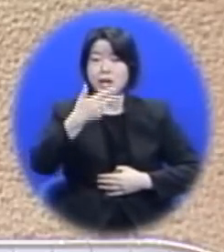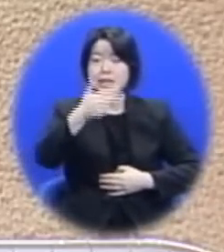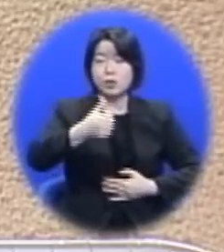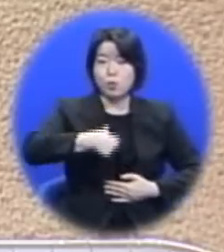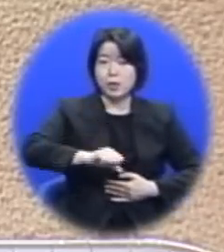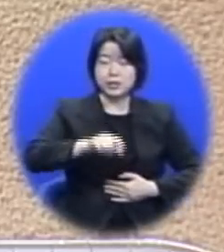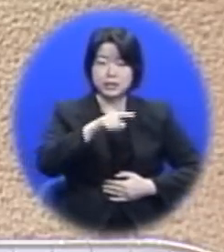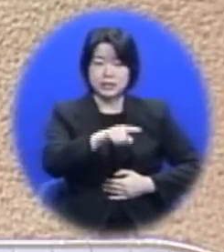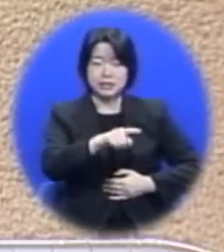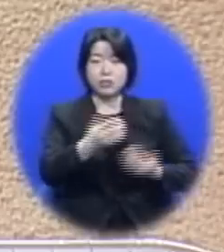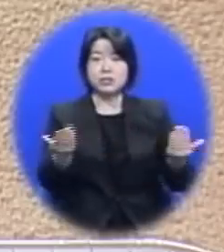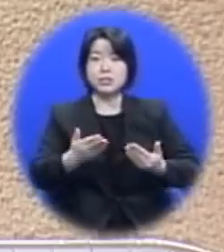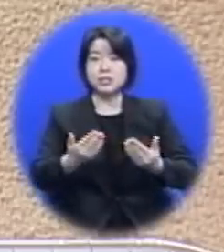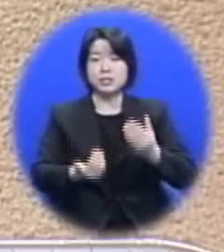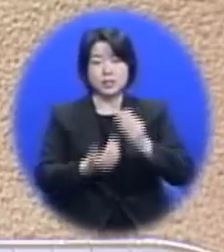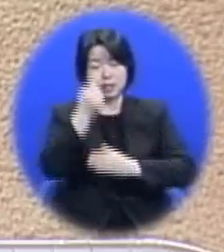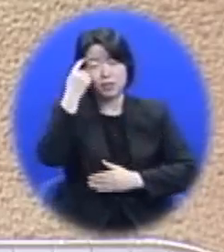당합니까?